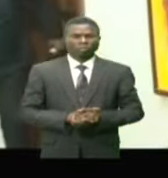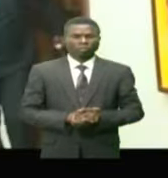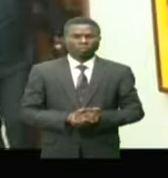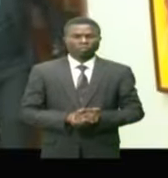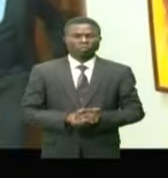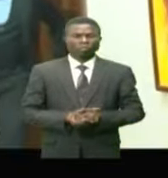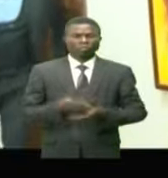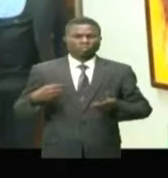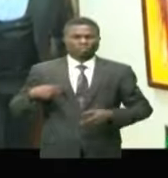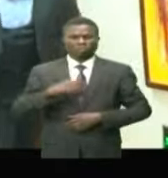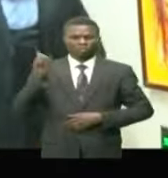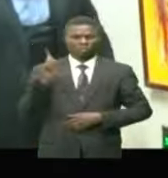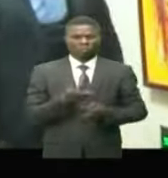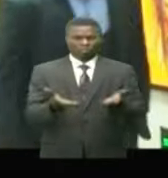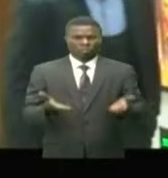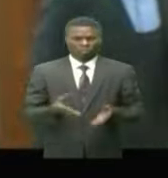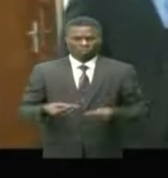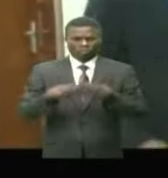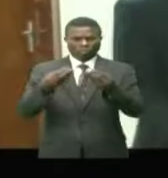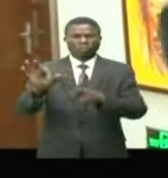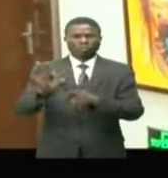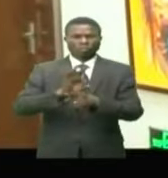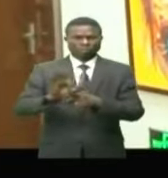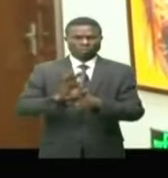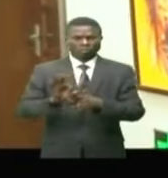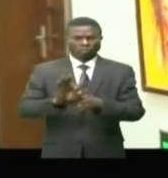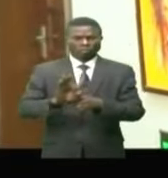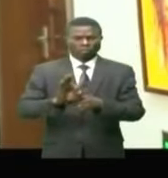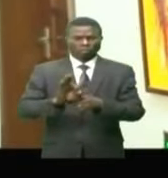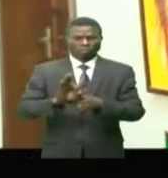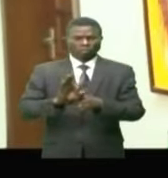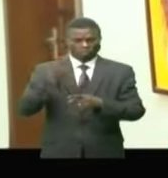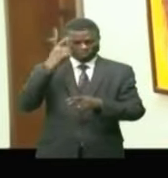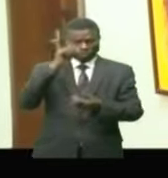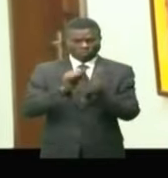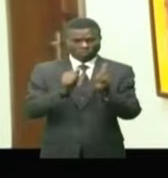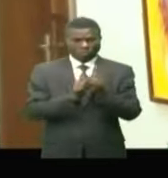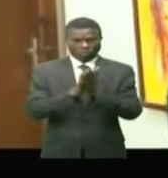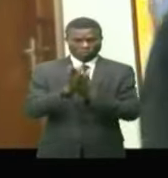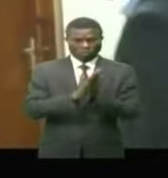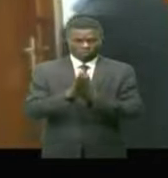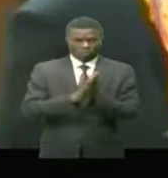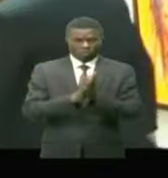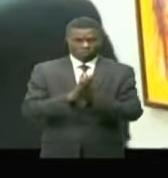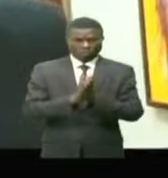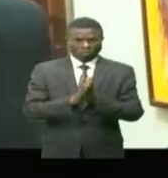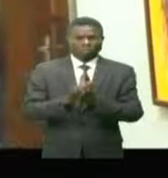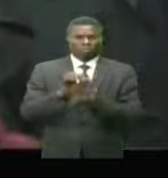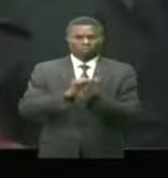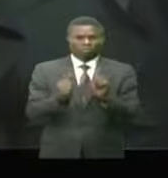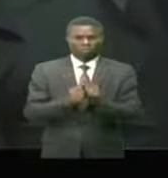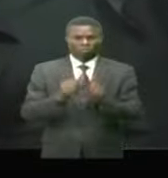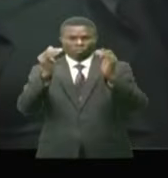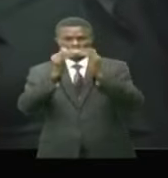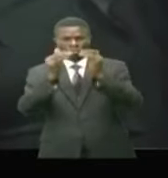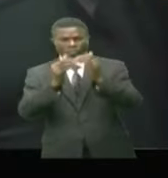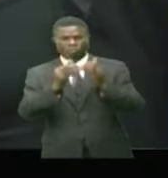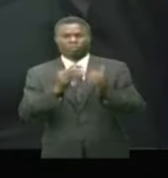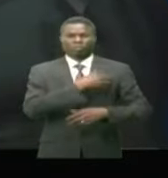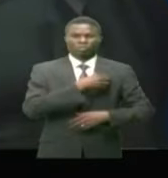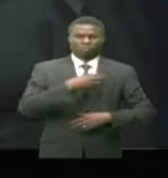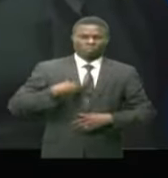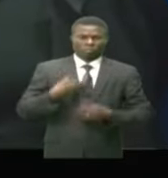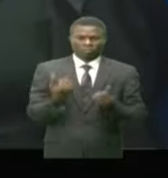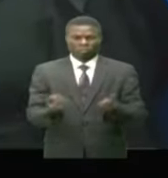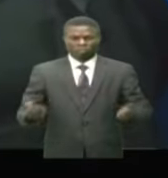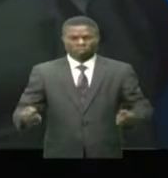pour donner des formations en ce qui concerne du secteur genre et famille. Donc ils